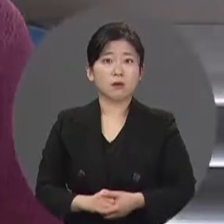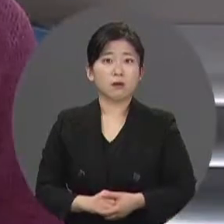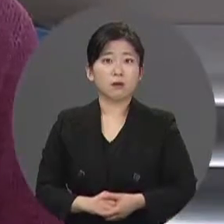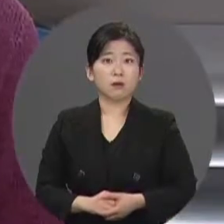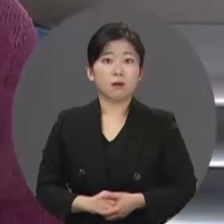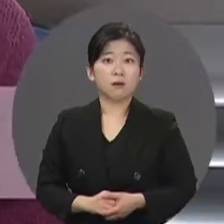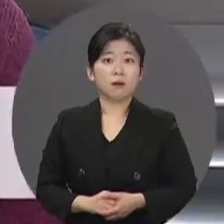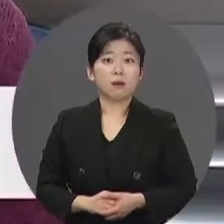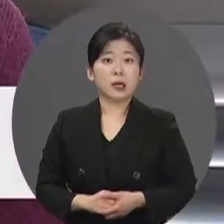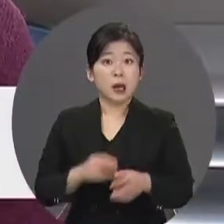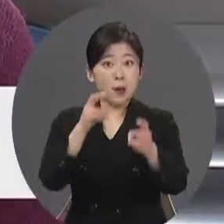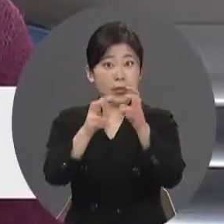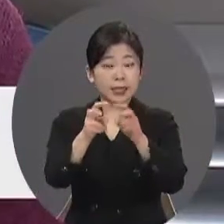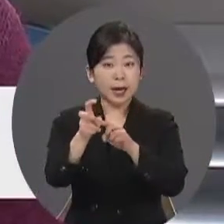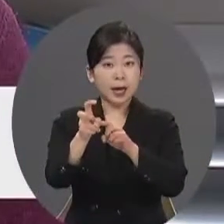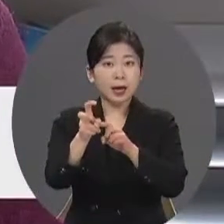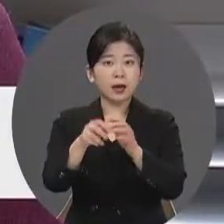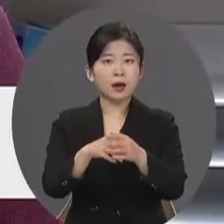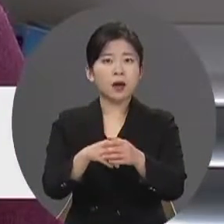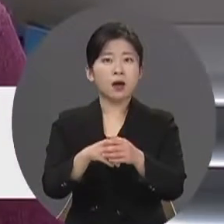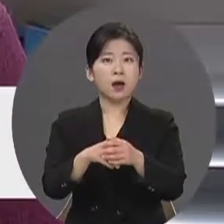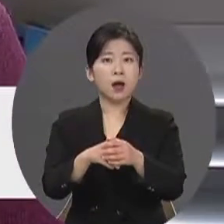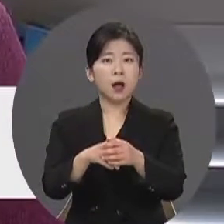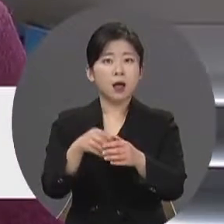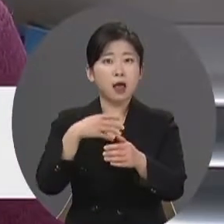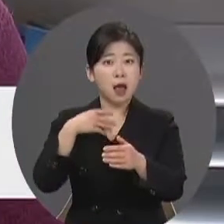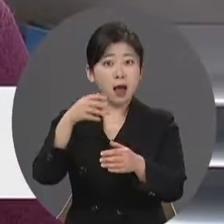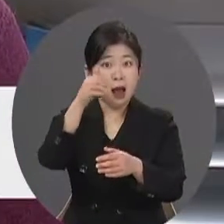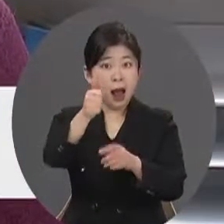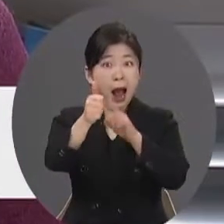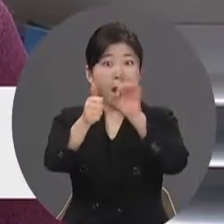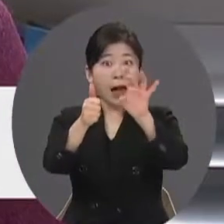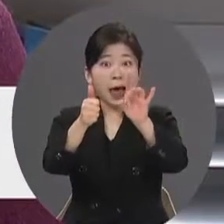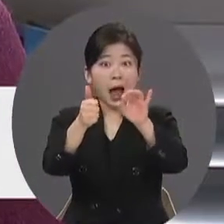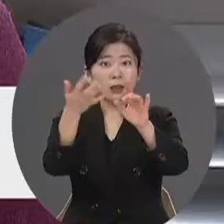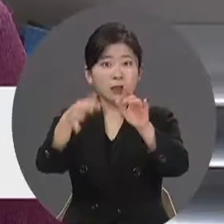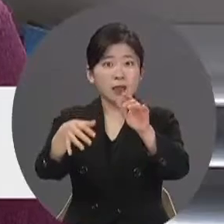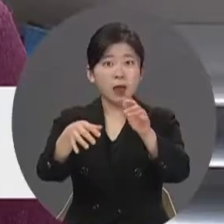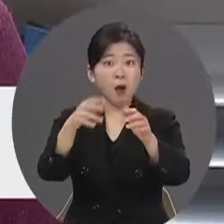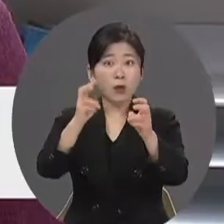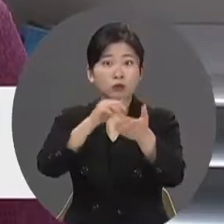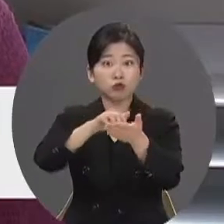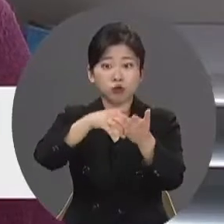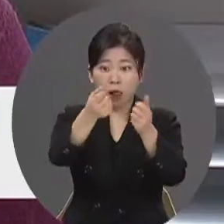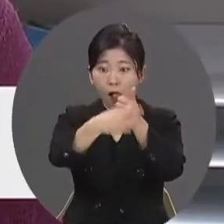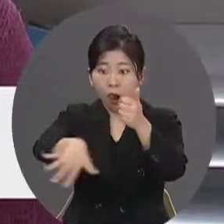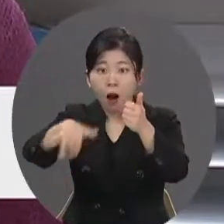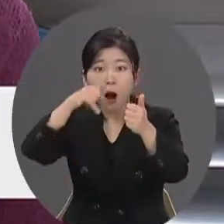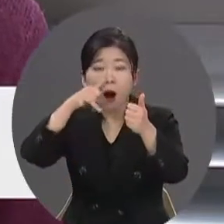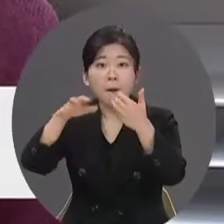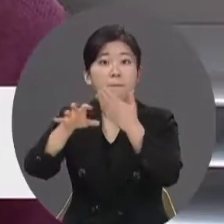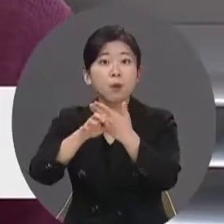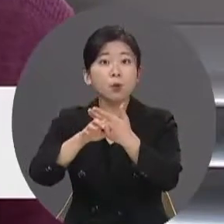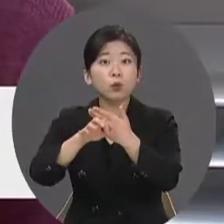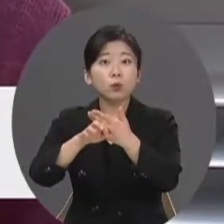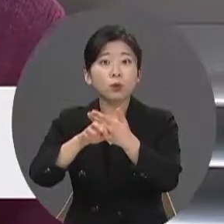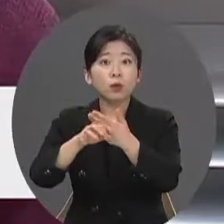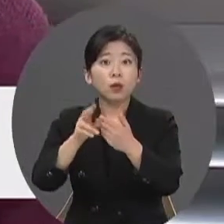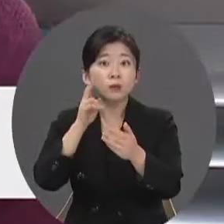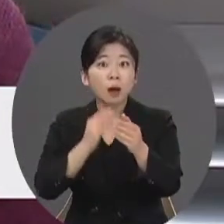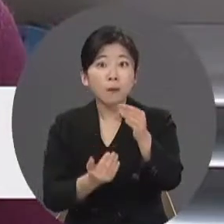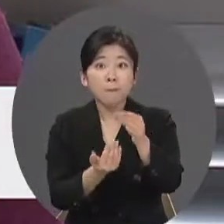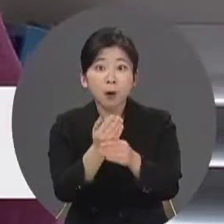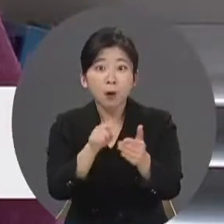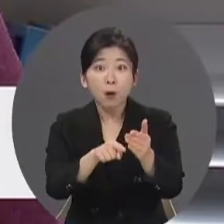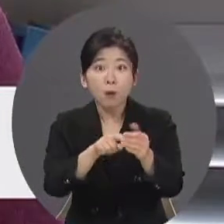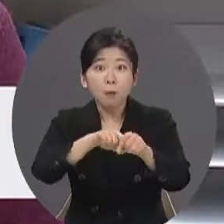사업자가 이 사업장을 쪼 되는 경우 이런 경우에 산 자가 발생할 수가 있거든요 그 경우에 중 대처방법에 적용